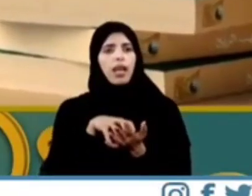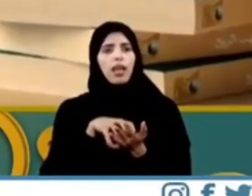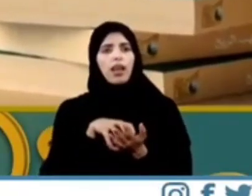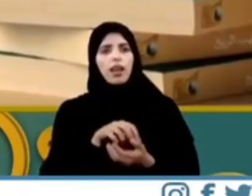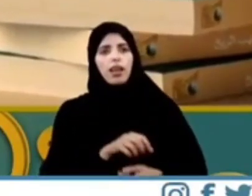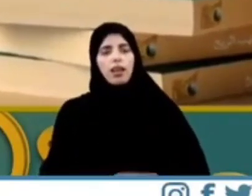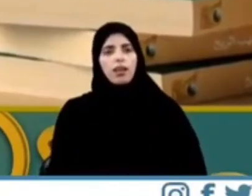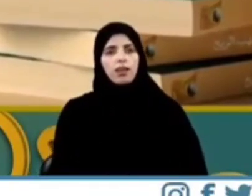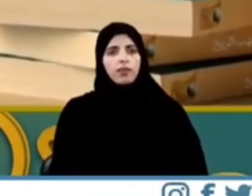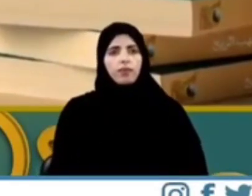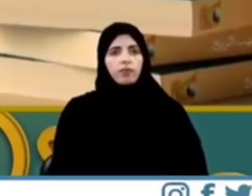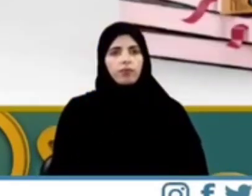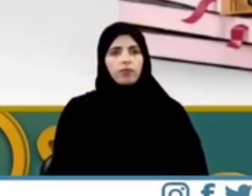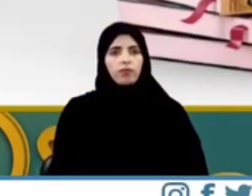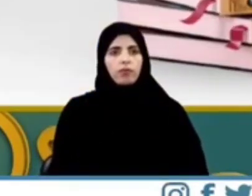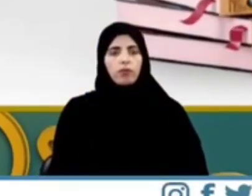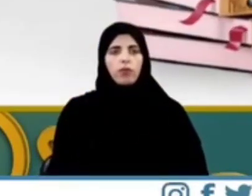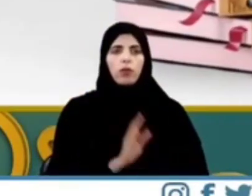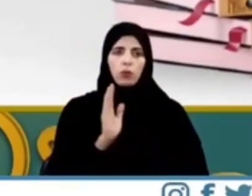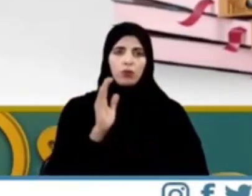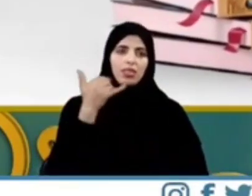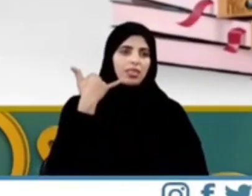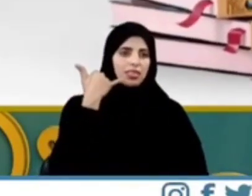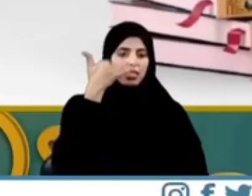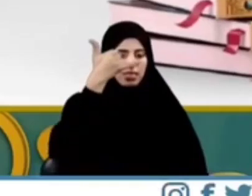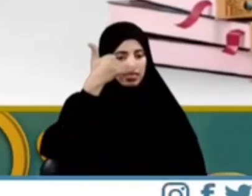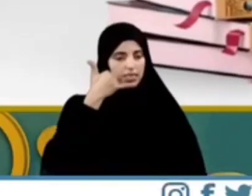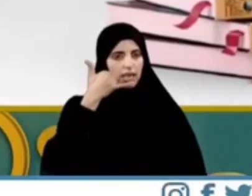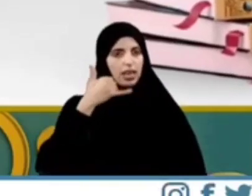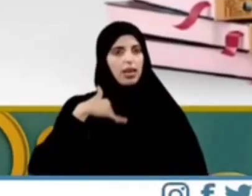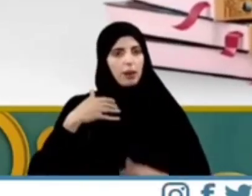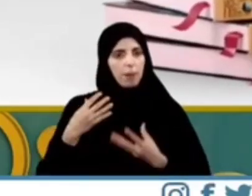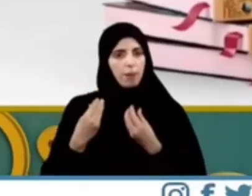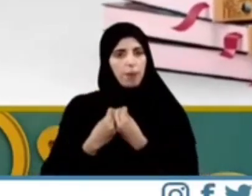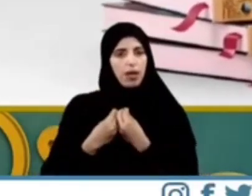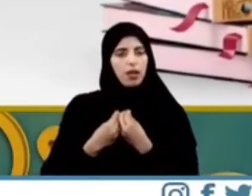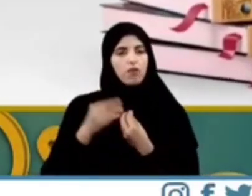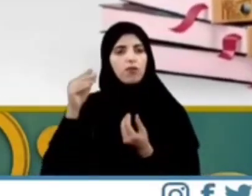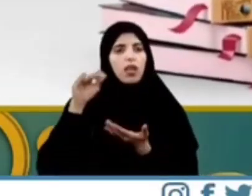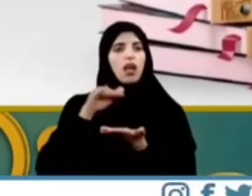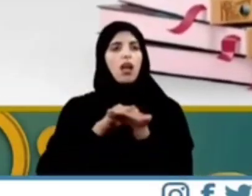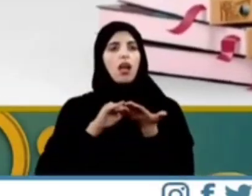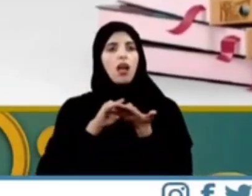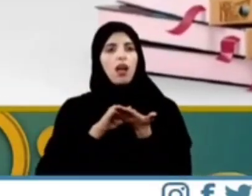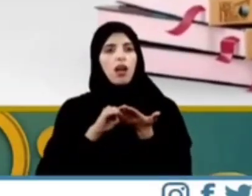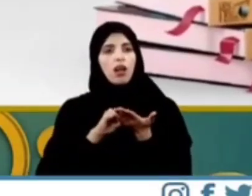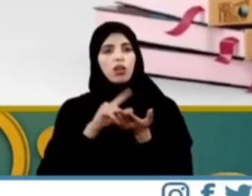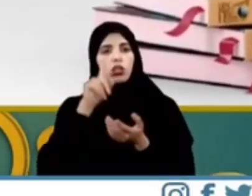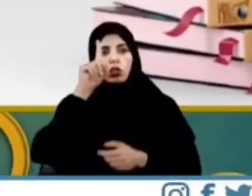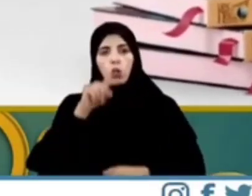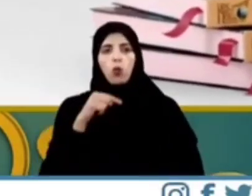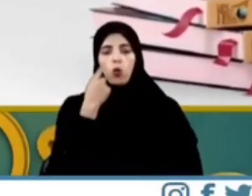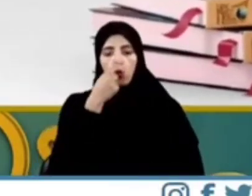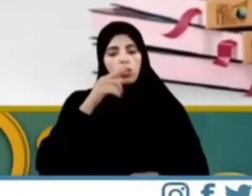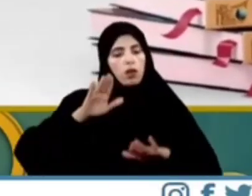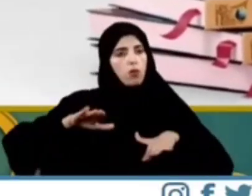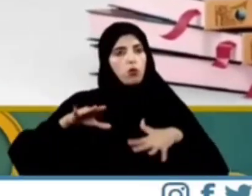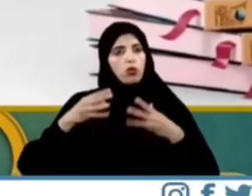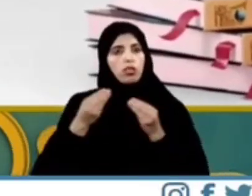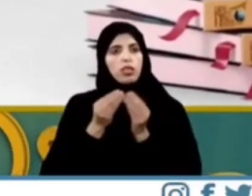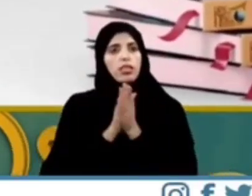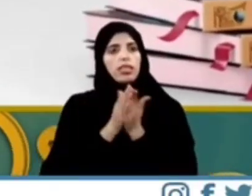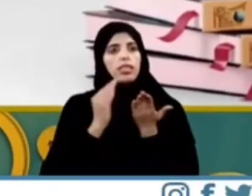عليه؟ ممكن حتى بالاتصال معاي، ولا أنا كنت حتى هذه الأيام في عرض إلى اليوم الوطني إن